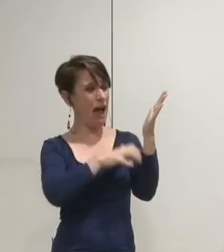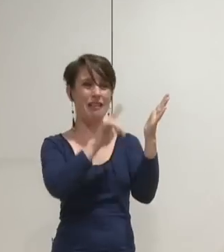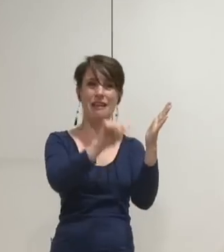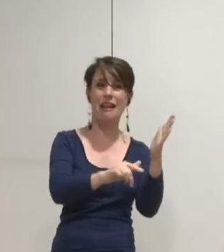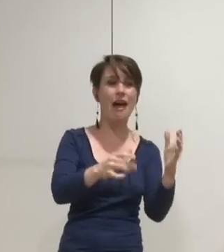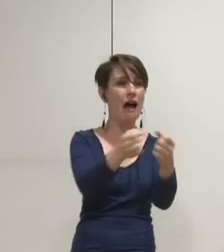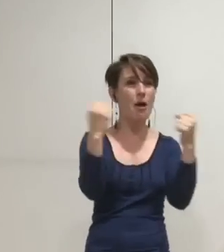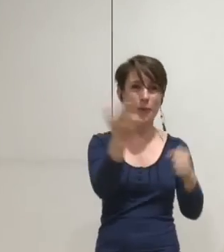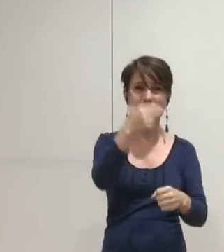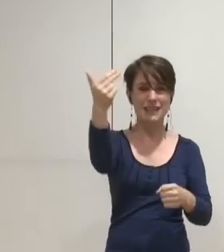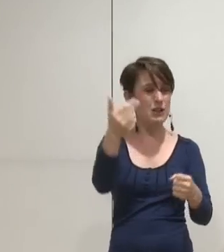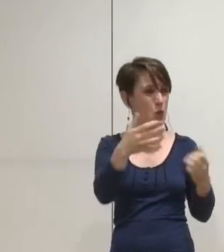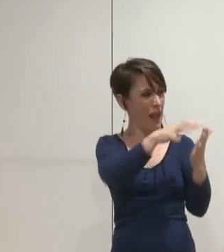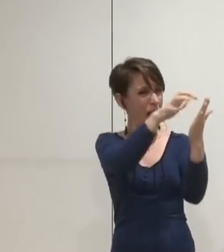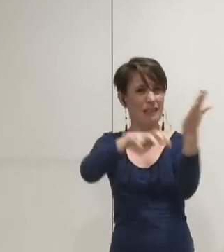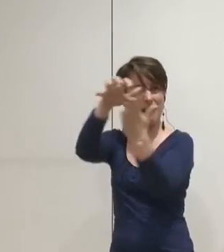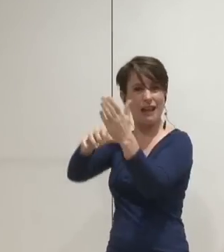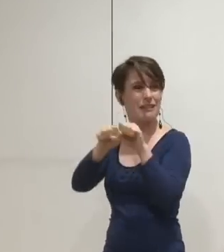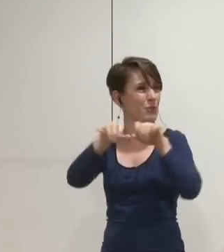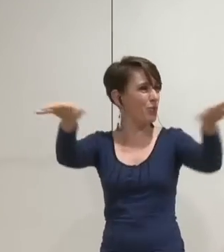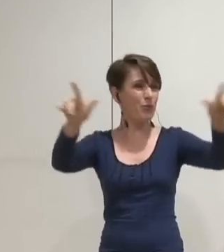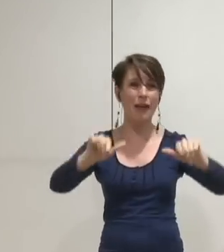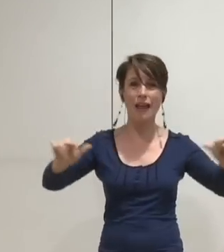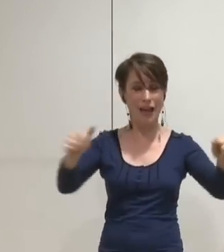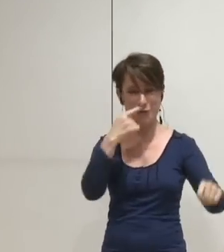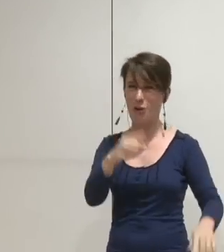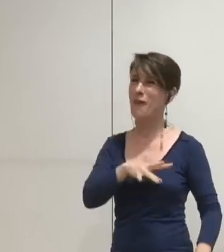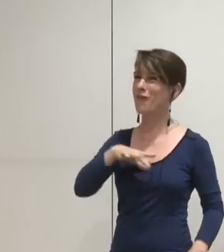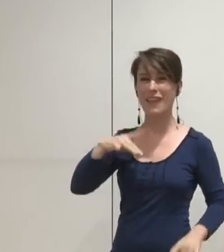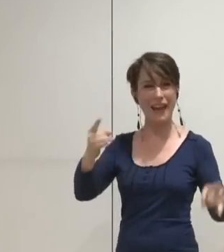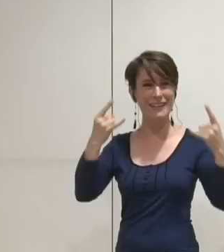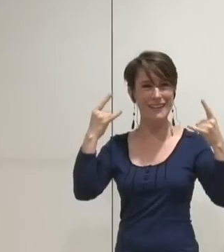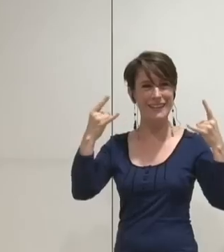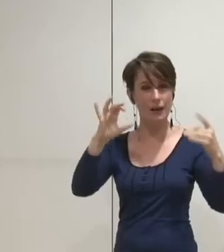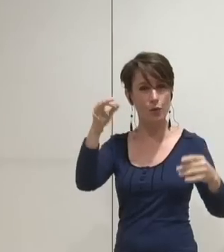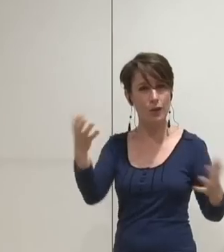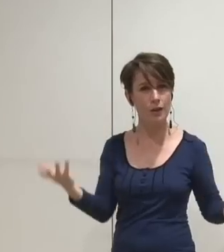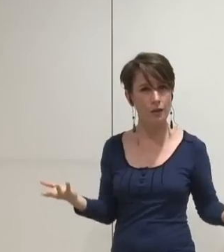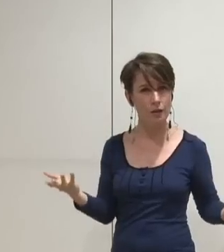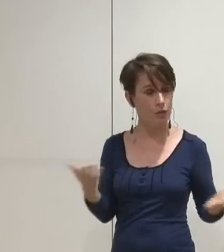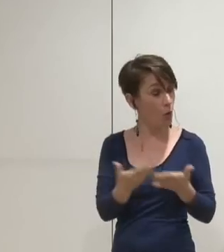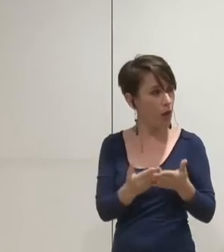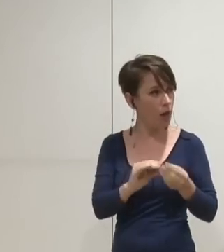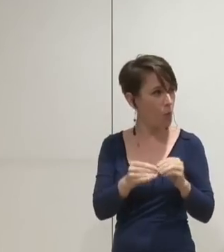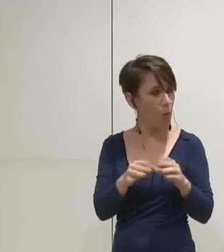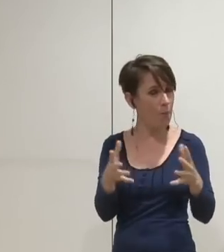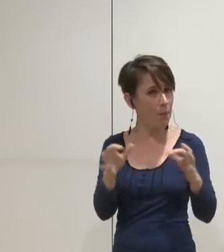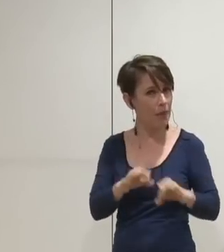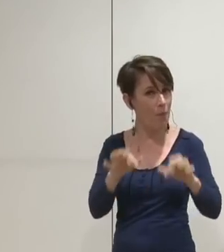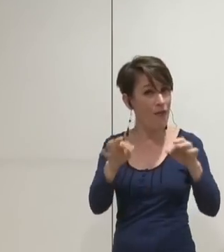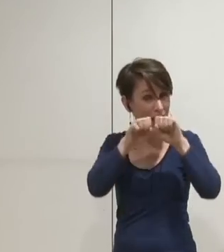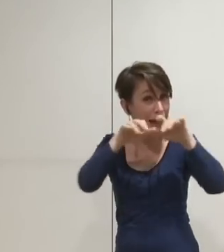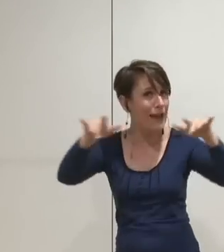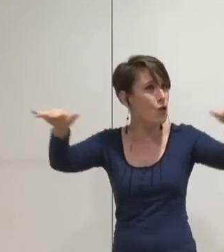de manière assez systématique et là pour le coup il y a aucun problème à ce qu' un tel événement rayonne